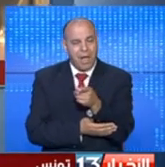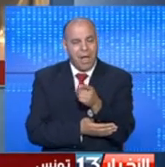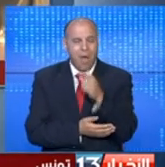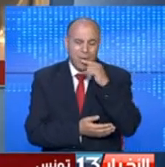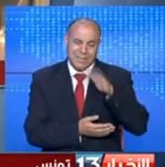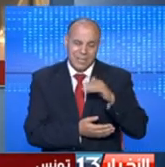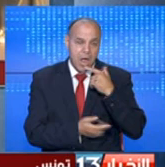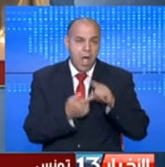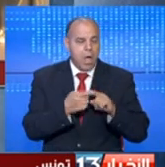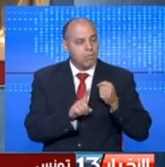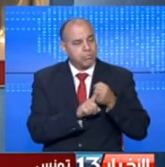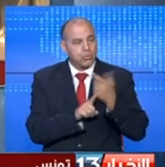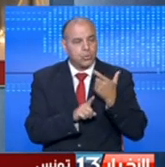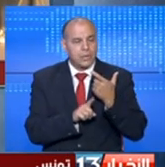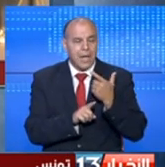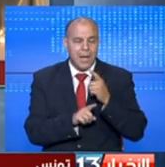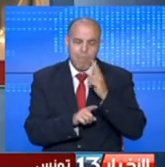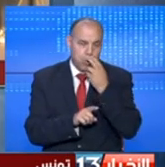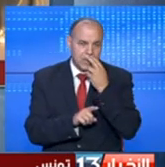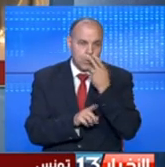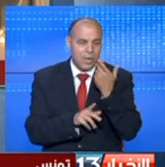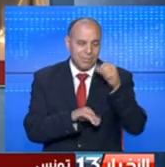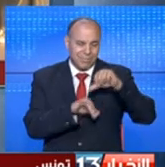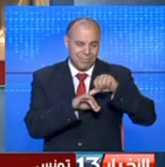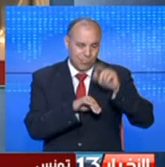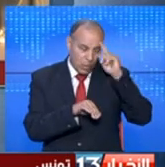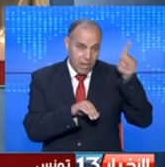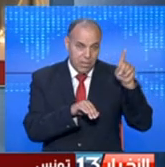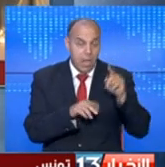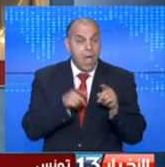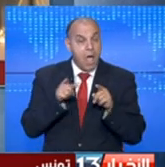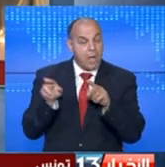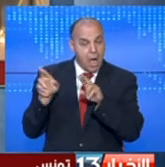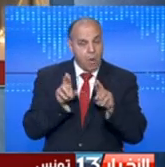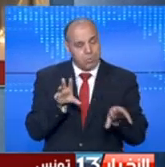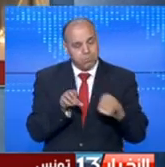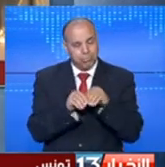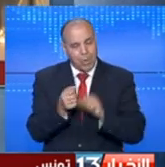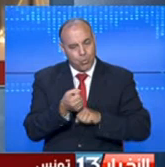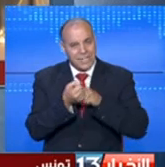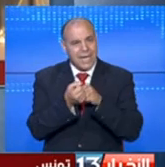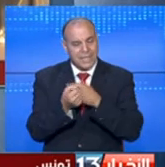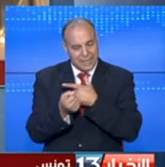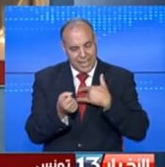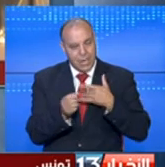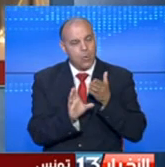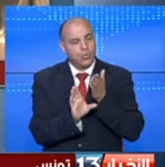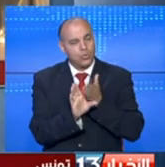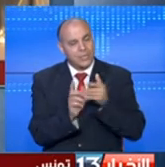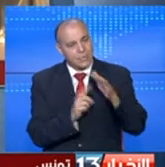القاصر الذي اعتدى عليه أعوان الأمن بسيدي حسين السجومي بالعاصمة، بما يكفل إعادة إدماجه ومساعدته صحيا